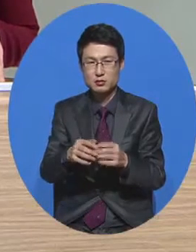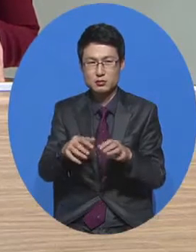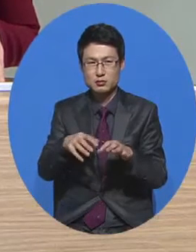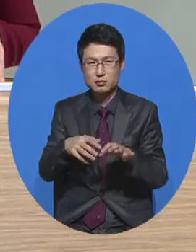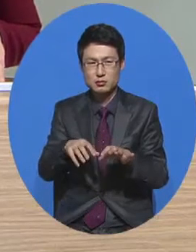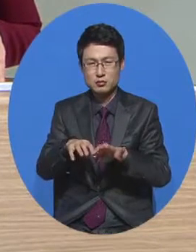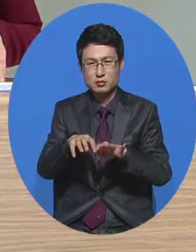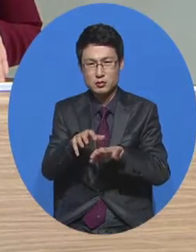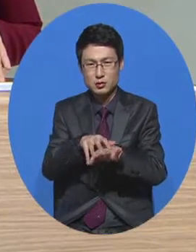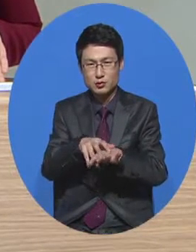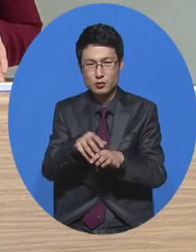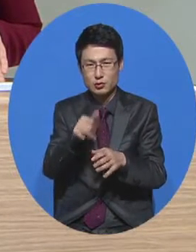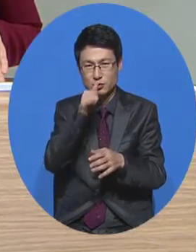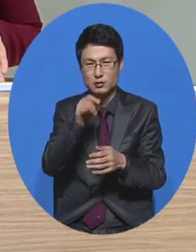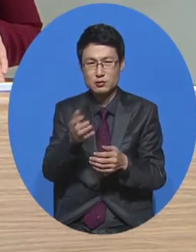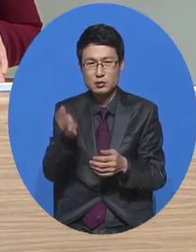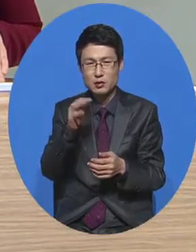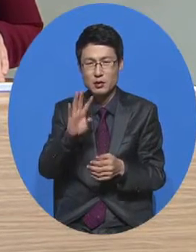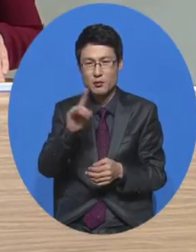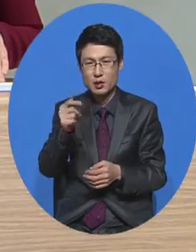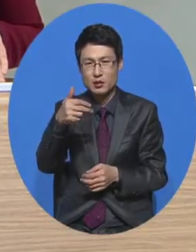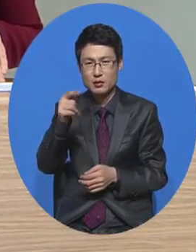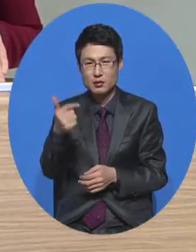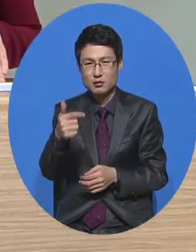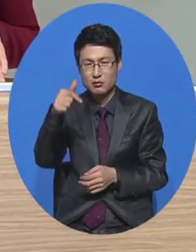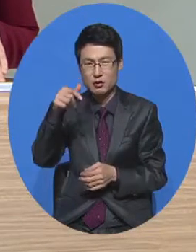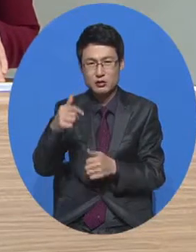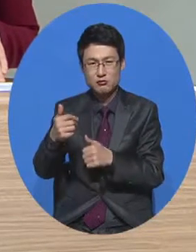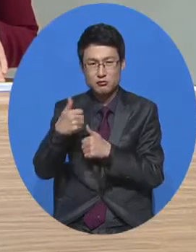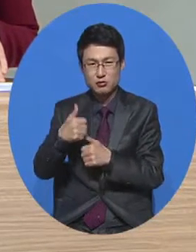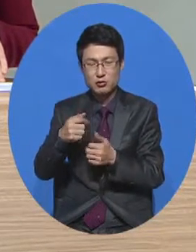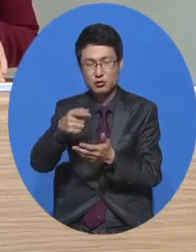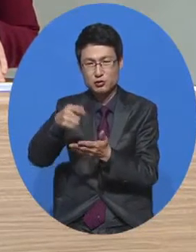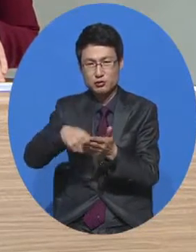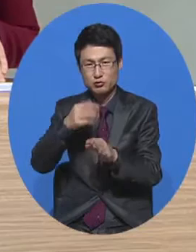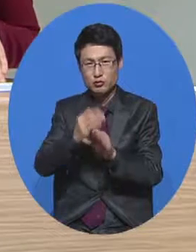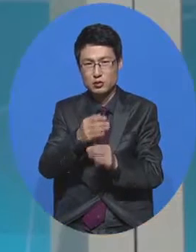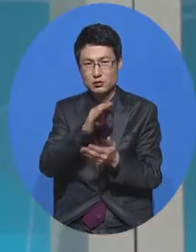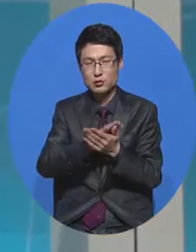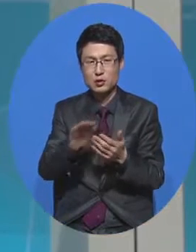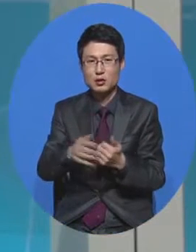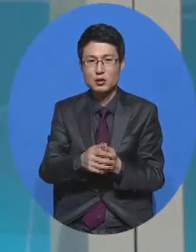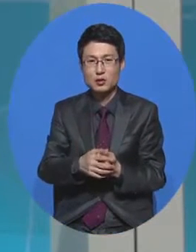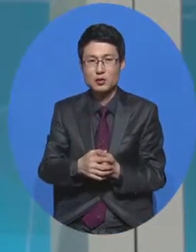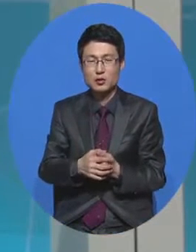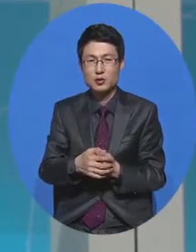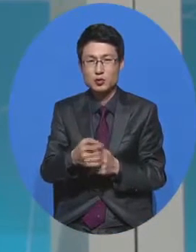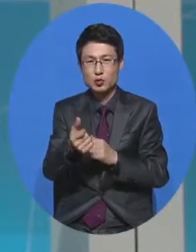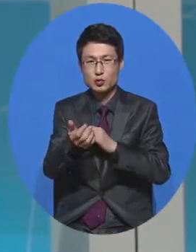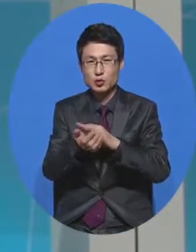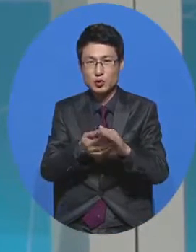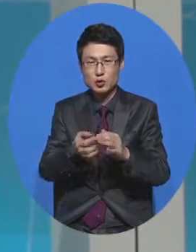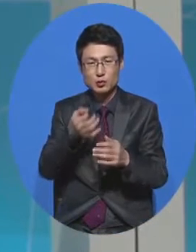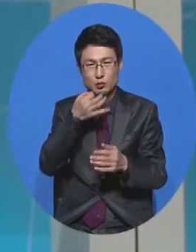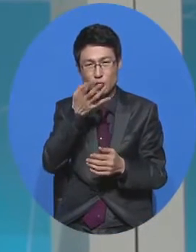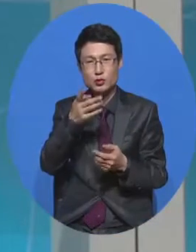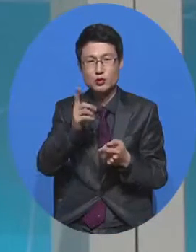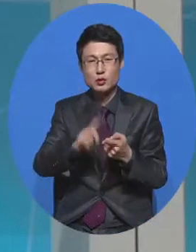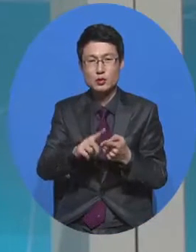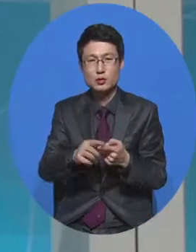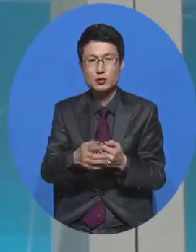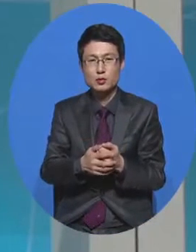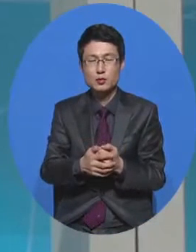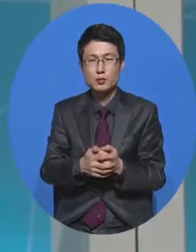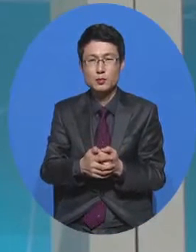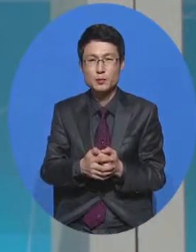말씀하신 것처럼 반란군 로 이렇게 스스로 하고 있는 거예요 아까 보여드렸던 것 처럼 그 모